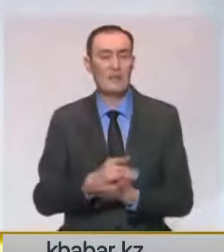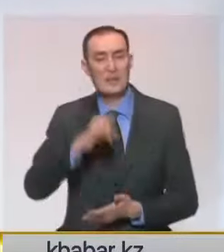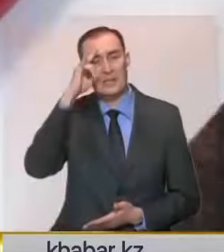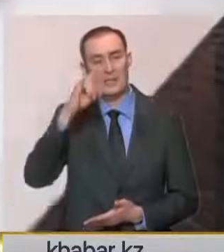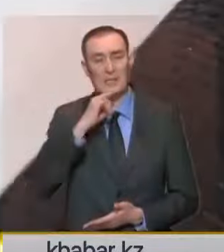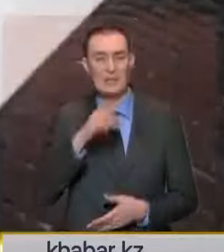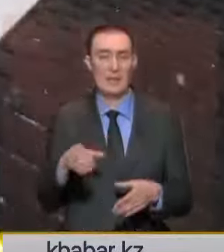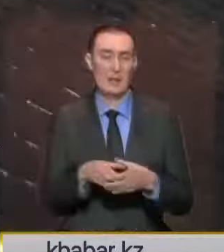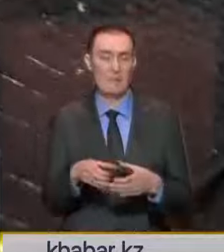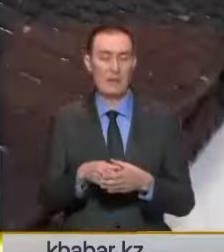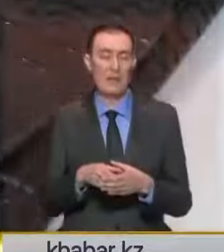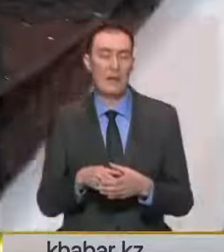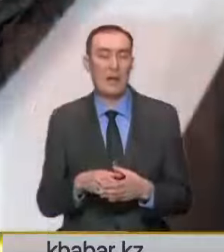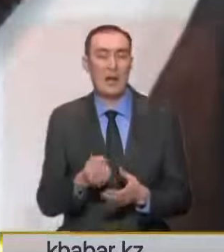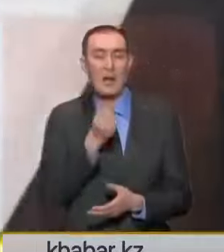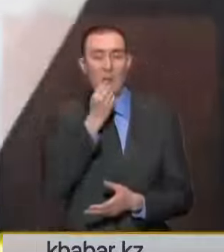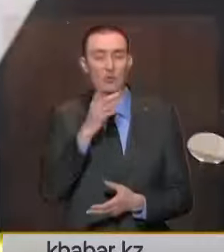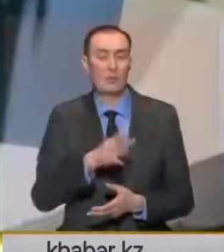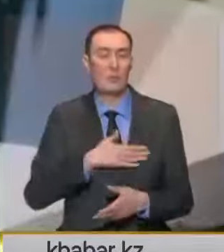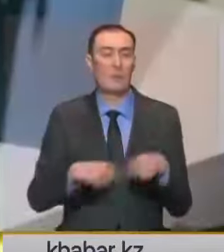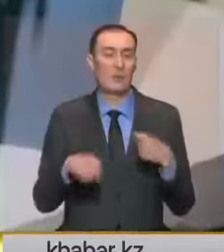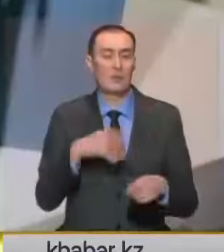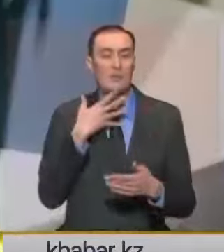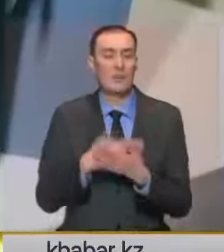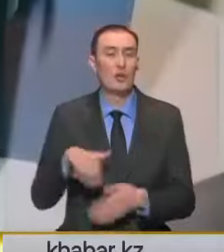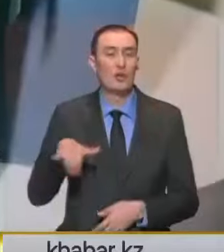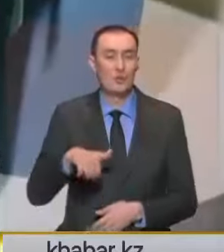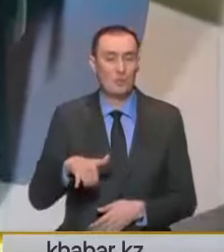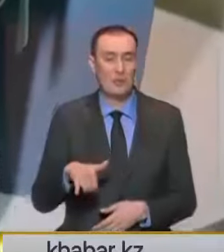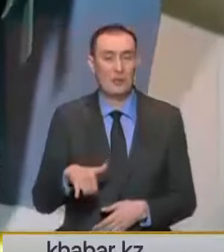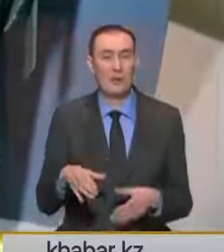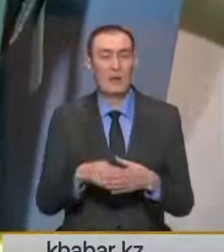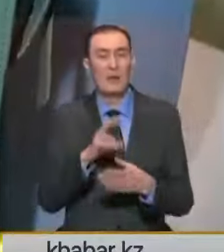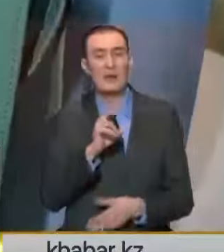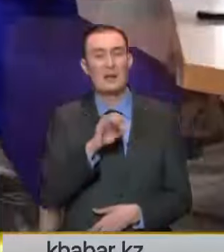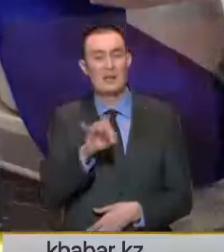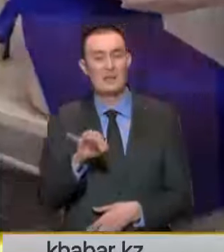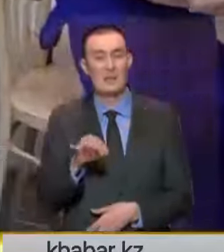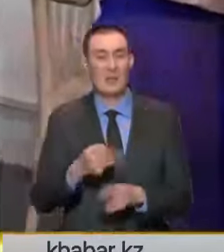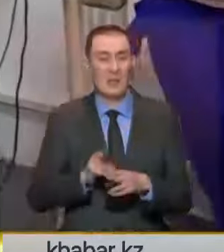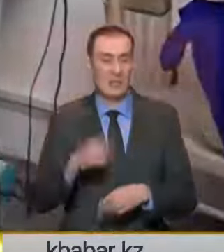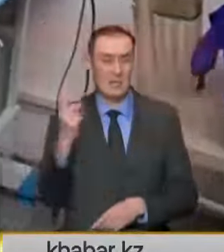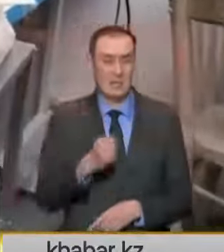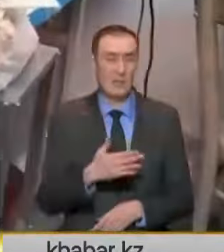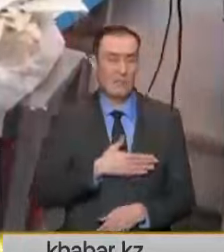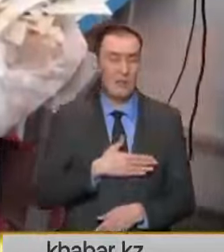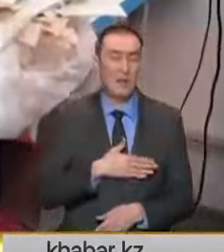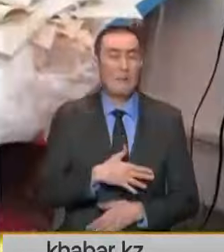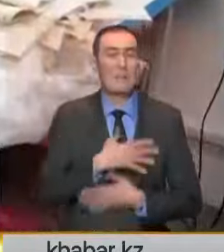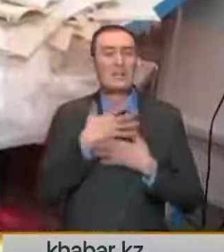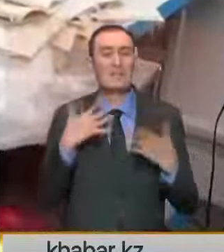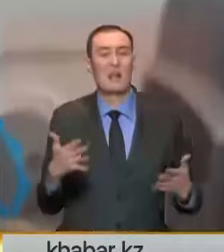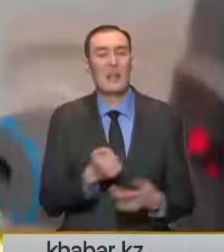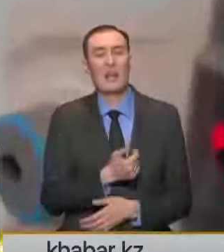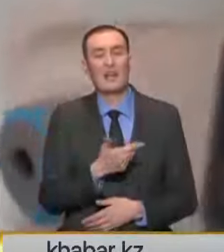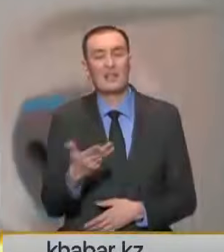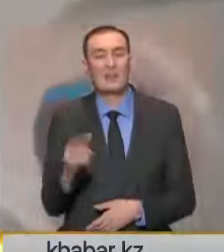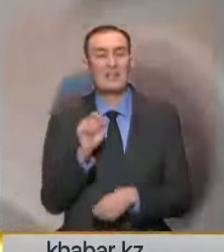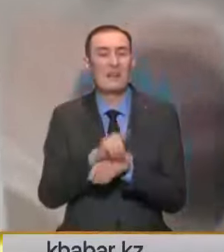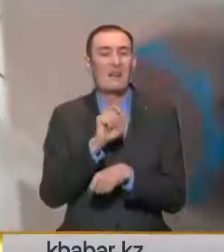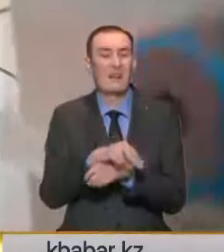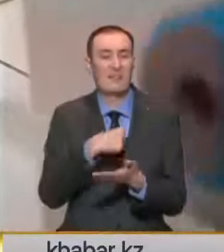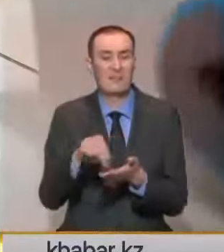казахстанским производителем. А благодаря тому, что мы продаем свои сумки на Каспии, в том числе во время Каспий-Жума, у нас максимальное количество